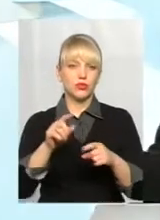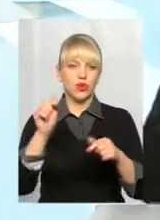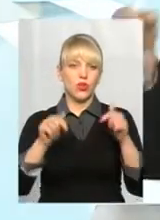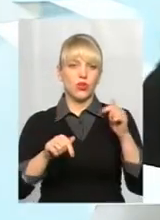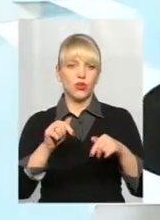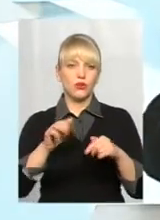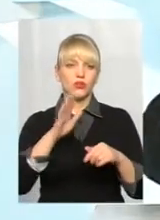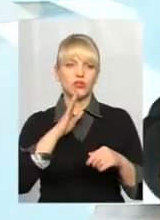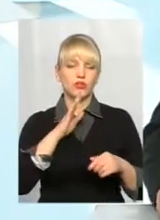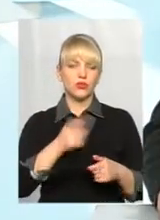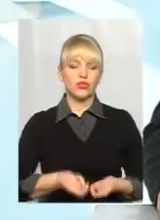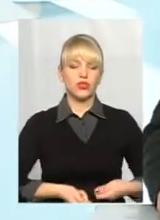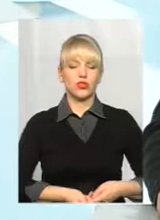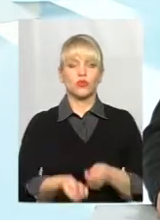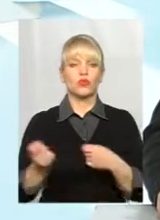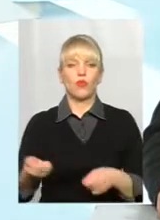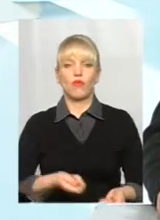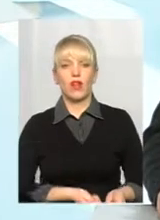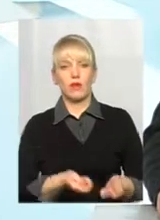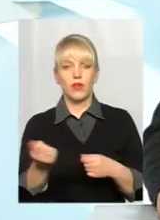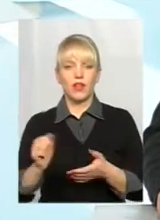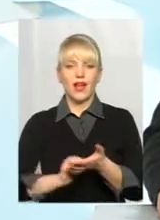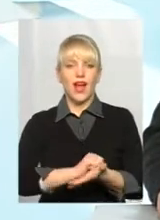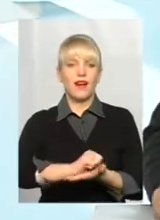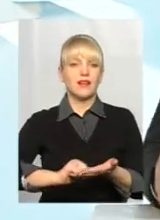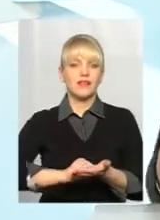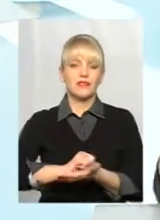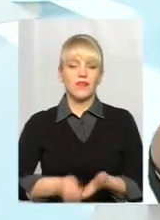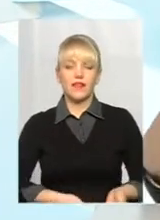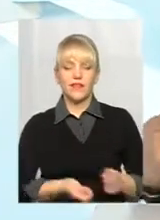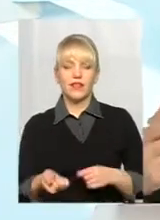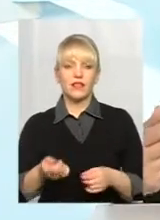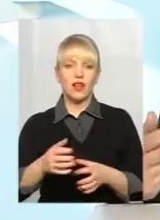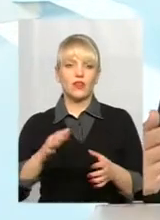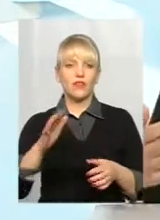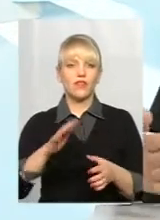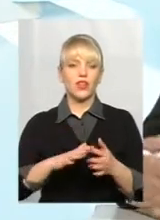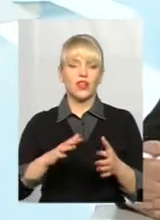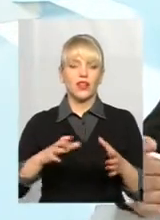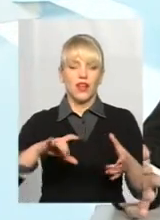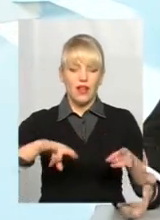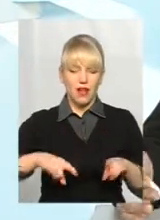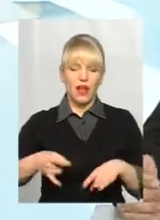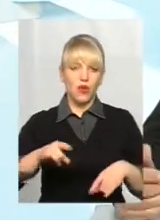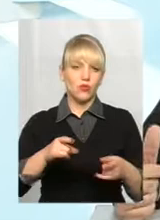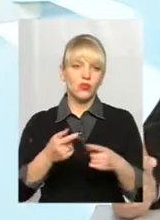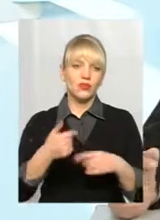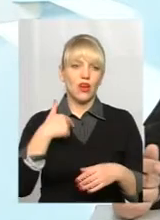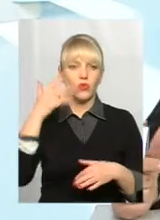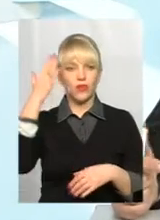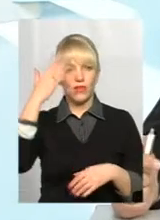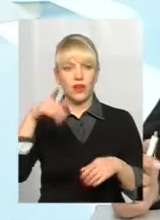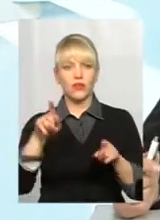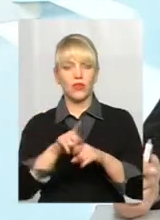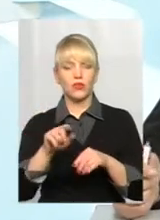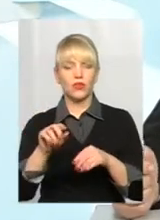жіночки шуфлями асфальт кидають в калюжі, ремонтують. Тобто я уявляв собі оцю дорогу, от